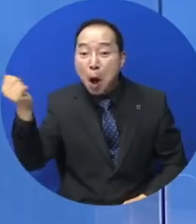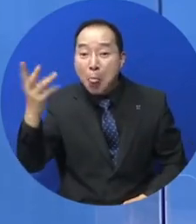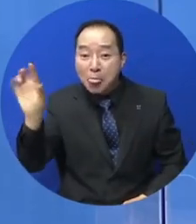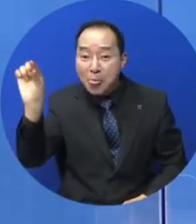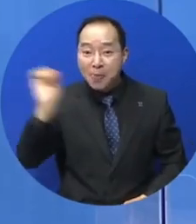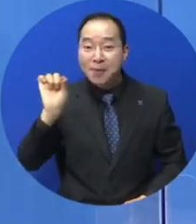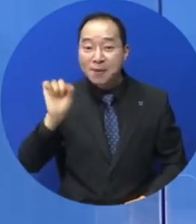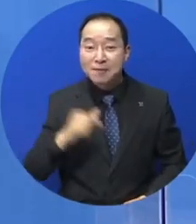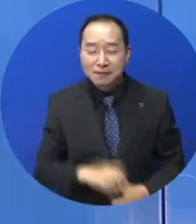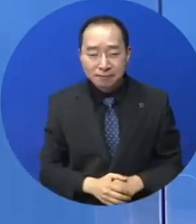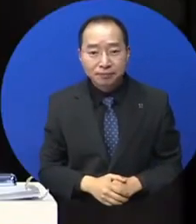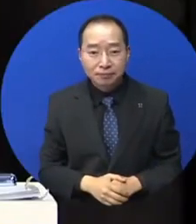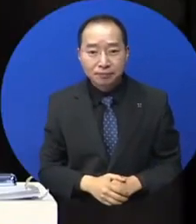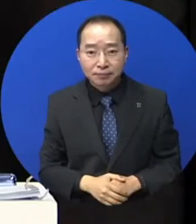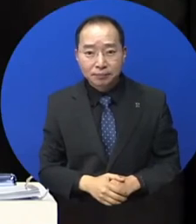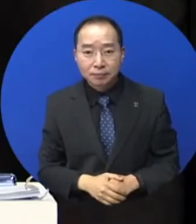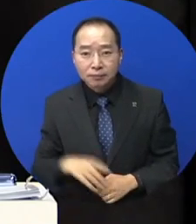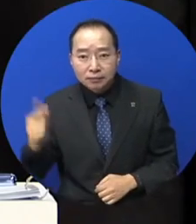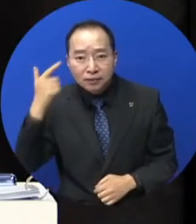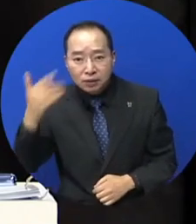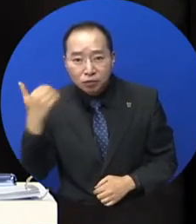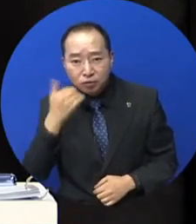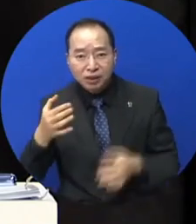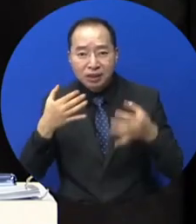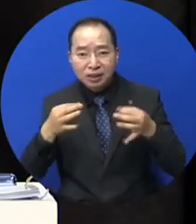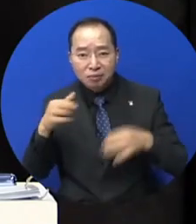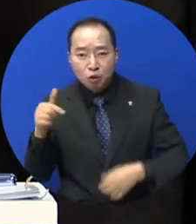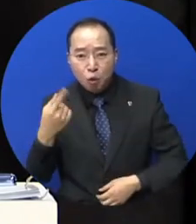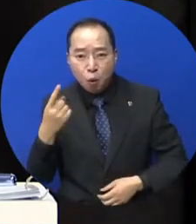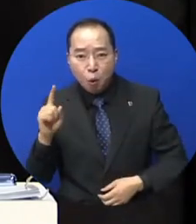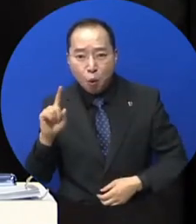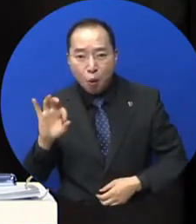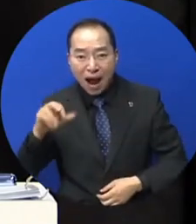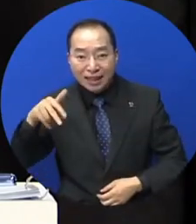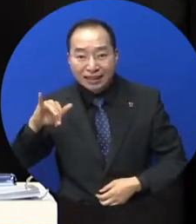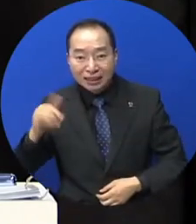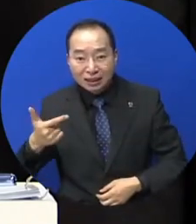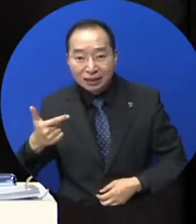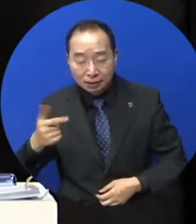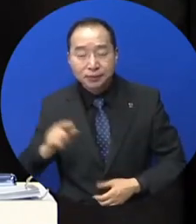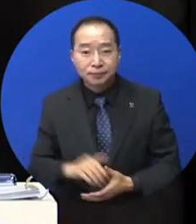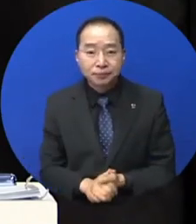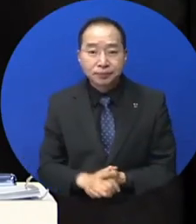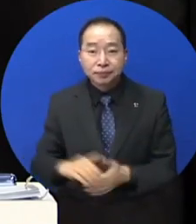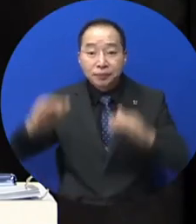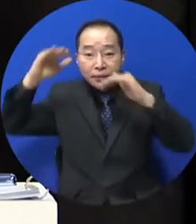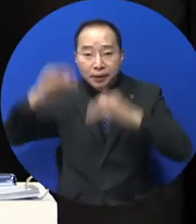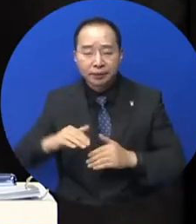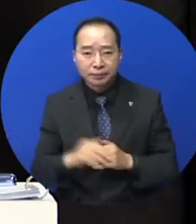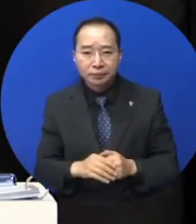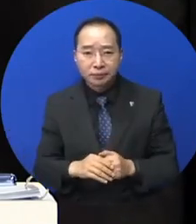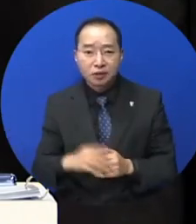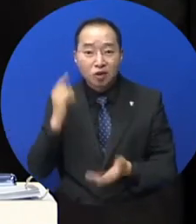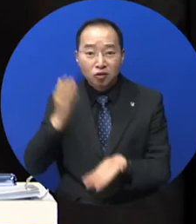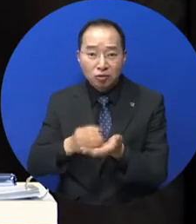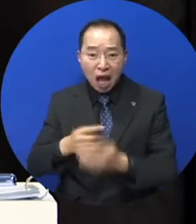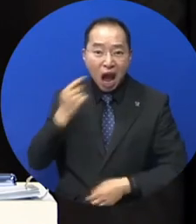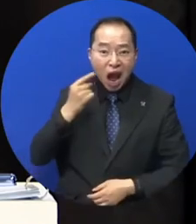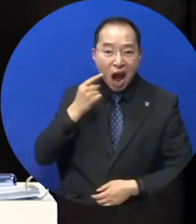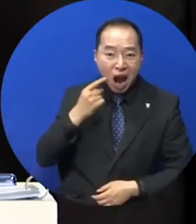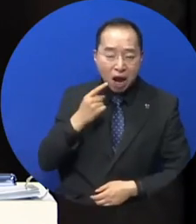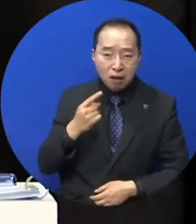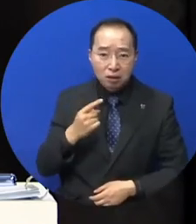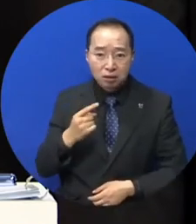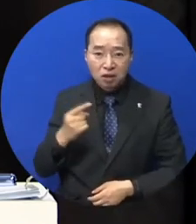번호 선택해 주시겠습니다. 김광진 국민 질문입니다. 가짜뉴스 또는 악의적인 오보에 대한 징벌적 손해배상